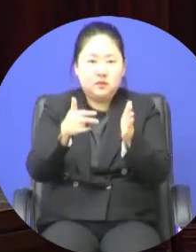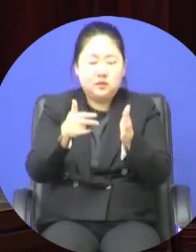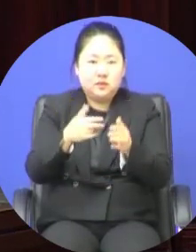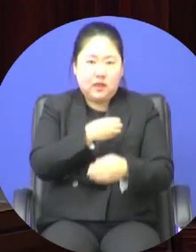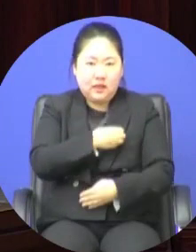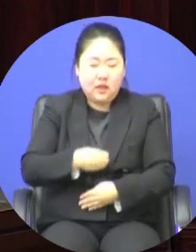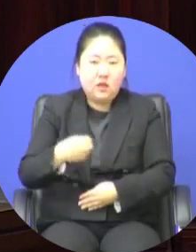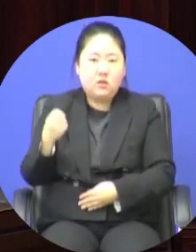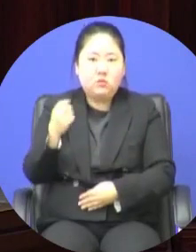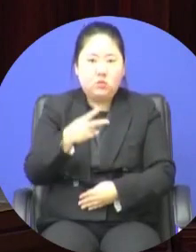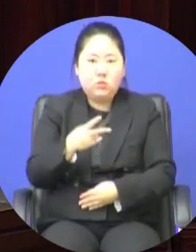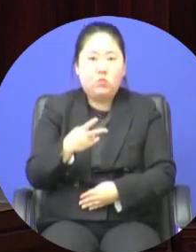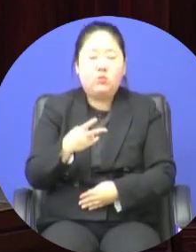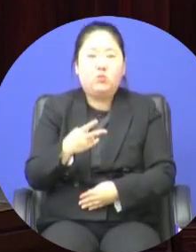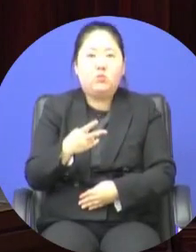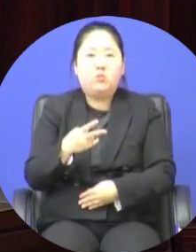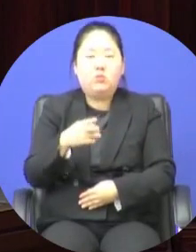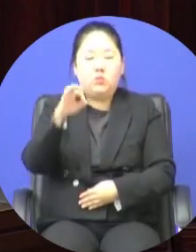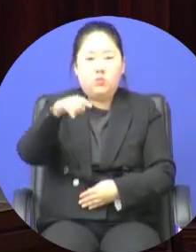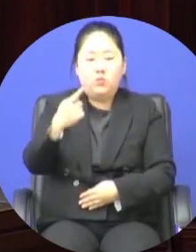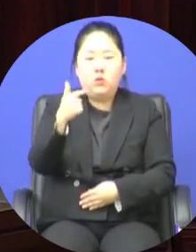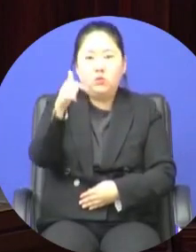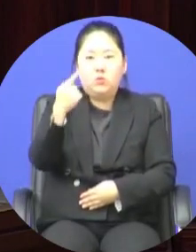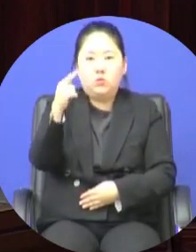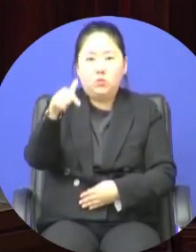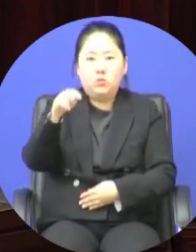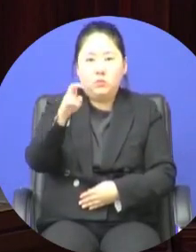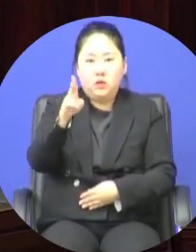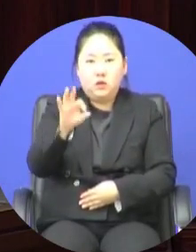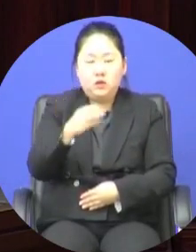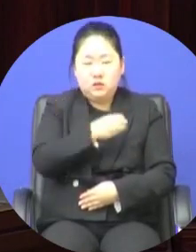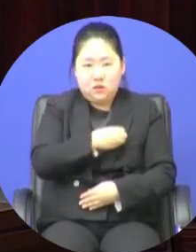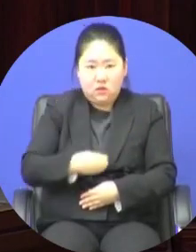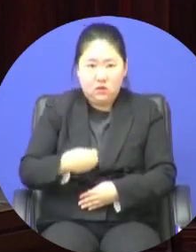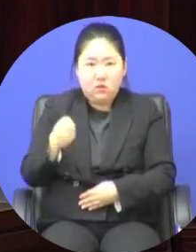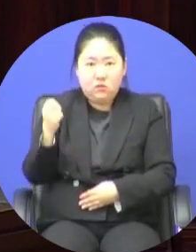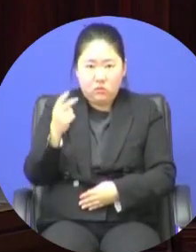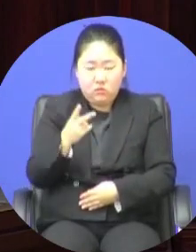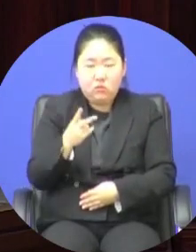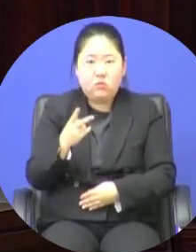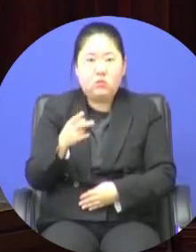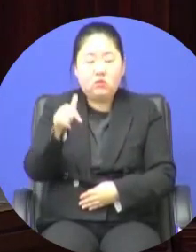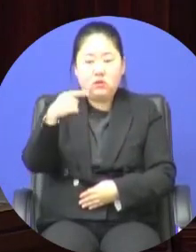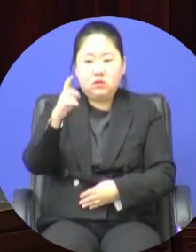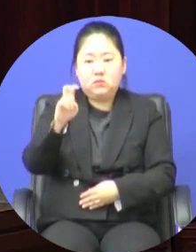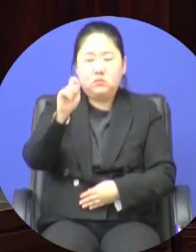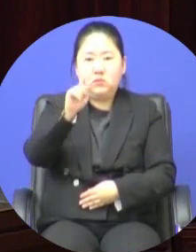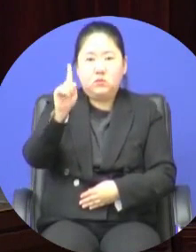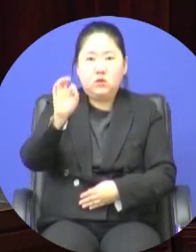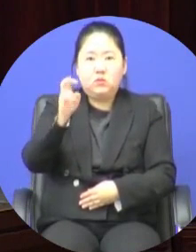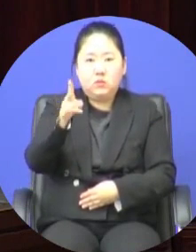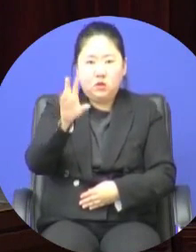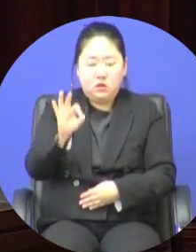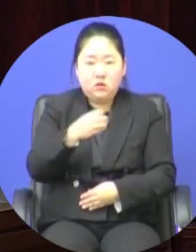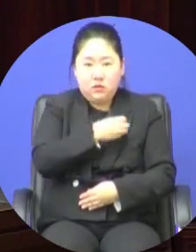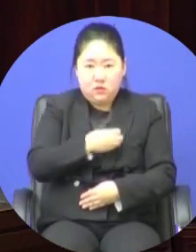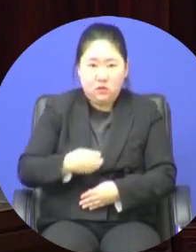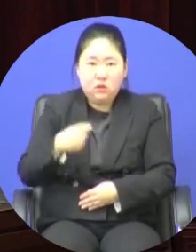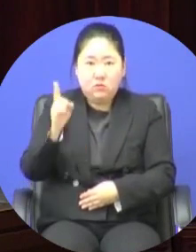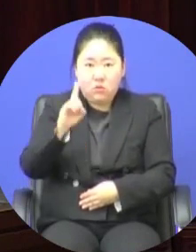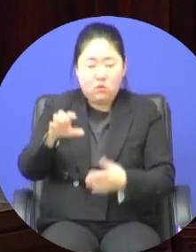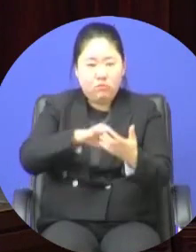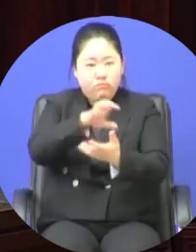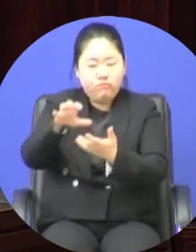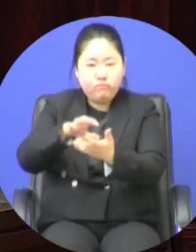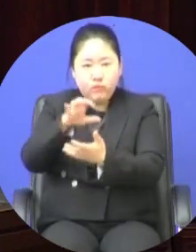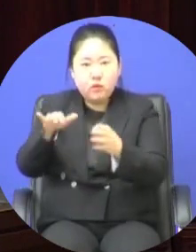삼죽서운행정복지센터는 공사를 시작했고, 원곡면 행정복지센터와 복합문화공간, 금강면 주민자치센터는 새로운 모습과